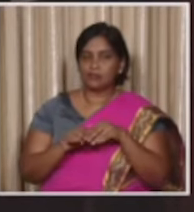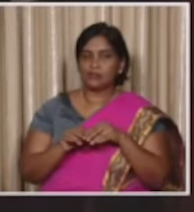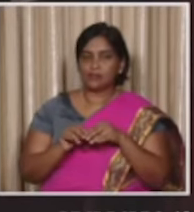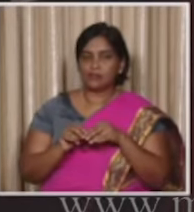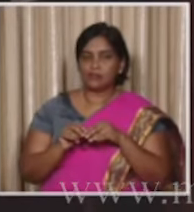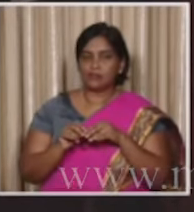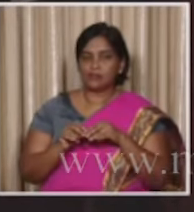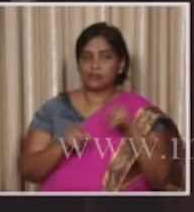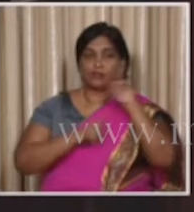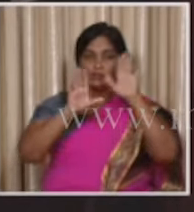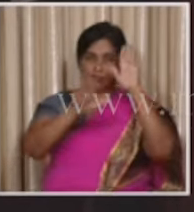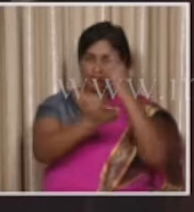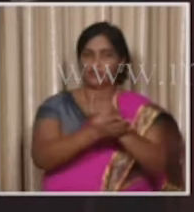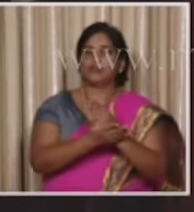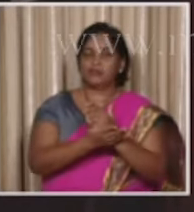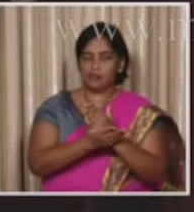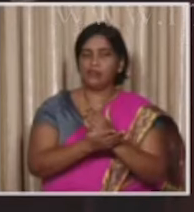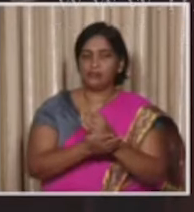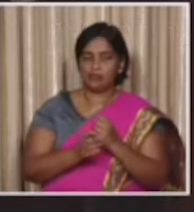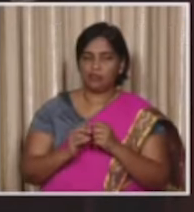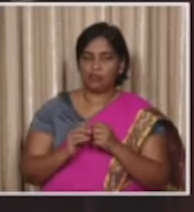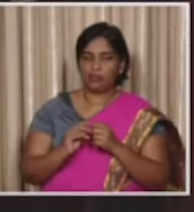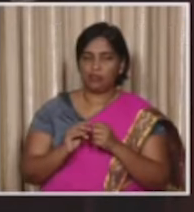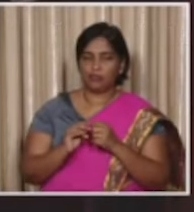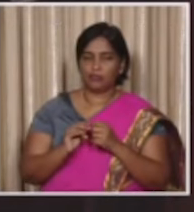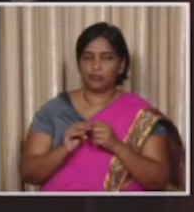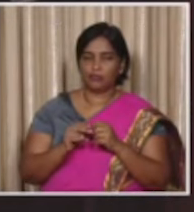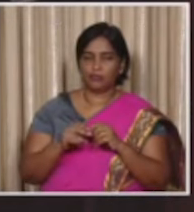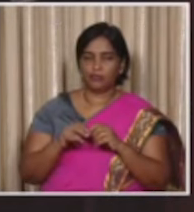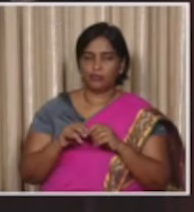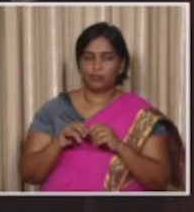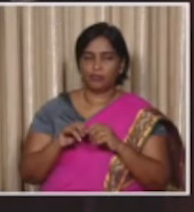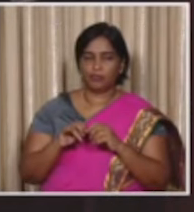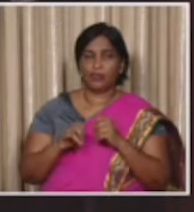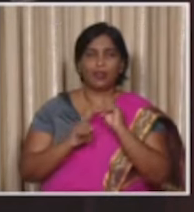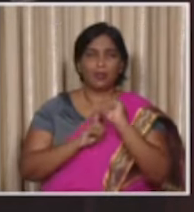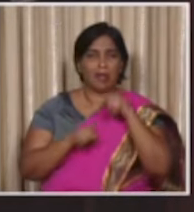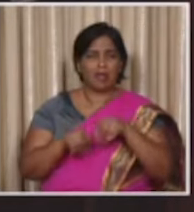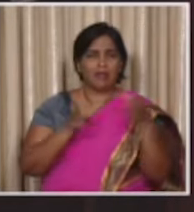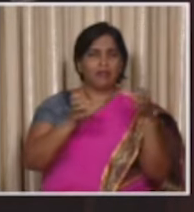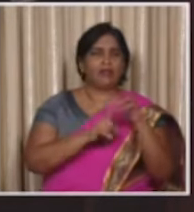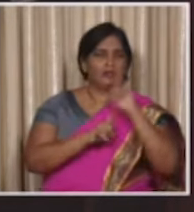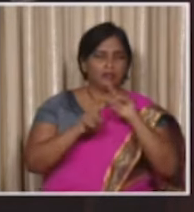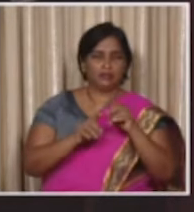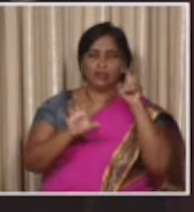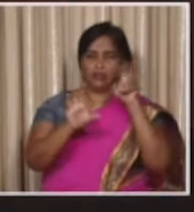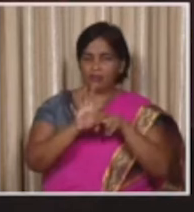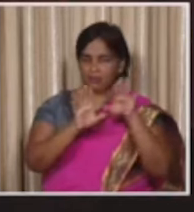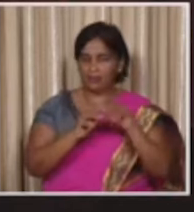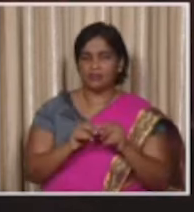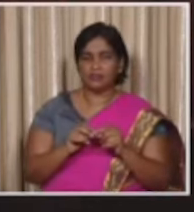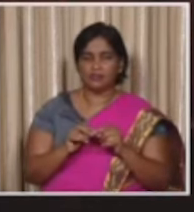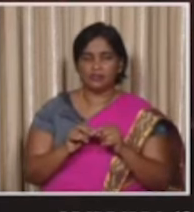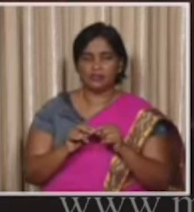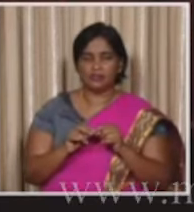ඒ සාකච්ඡාව නවත්තනවා නම් ඔබතුමාගේ නියෝගයම මොකද එහෙමනේ අපි මේක පාර්ලිමේන්තුවනේ ගරු මන්ත්‍රීතුමලා ආසන වලට යන්න කියලා